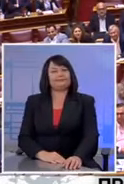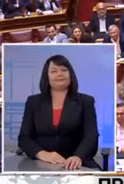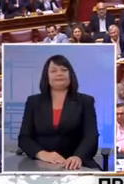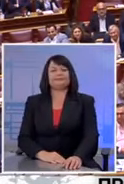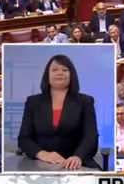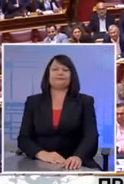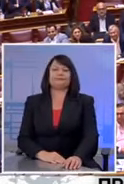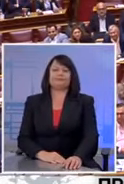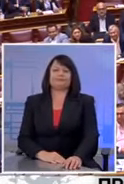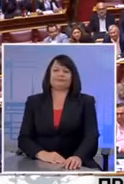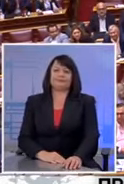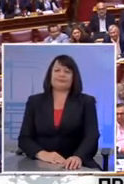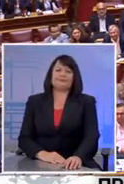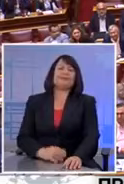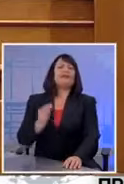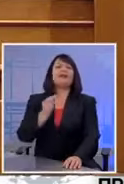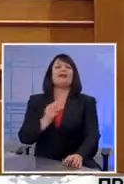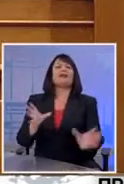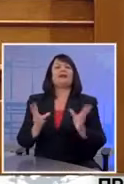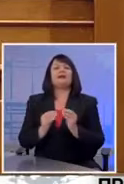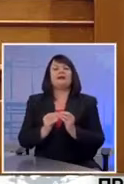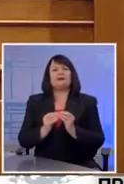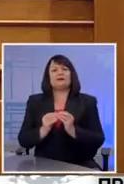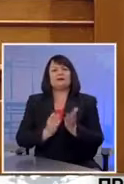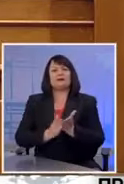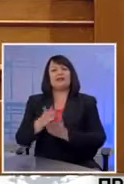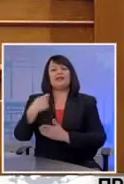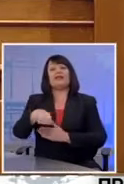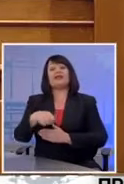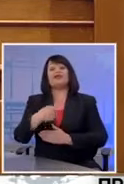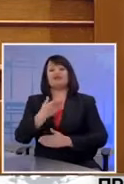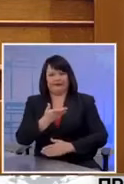Έρχομαι τώρα στο ζήτημα της δικαιοσύνης.